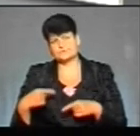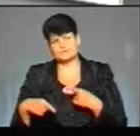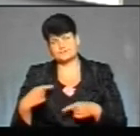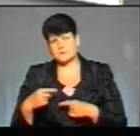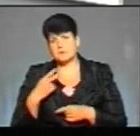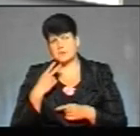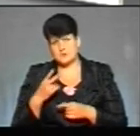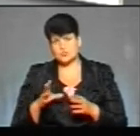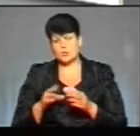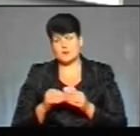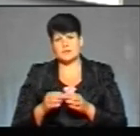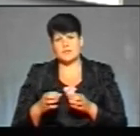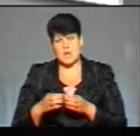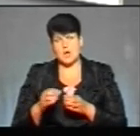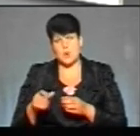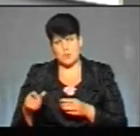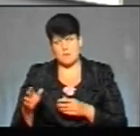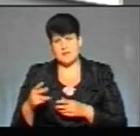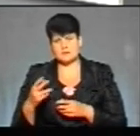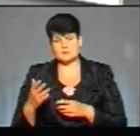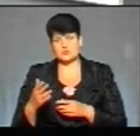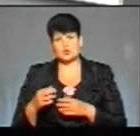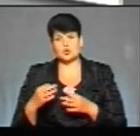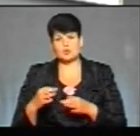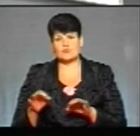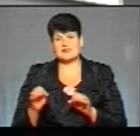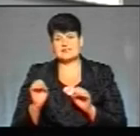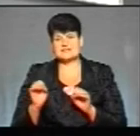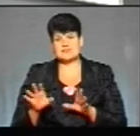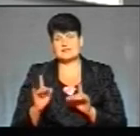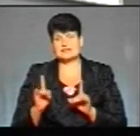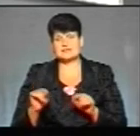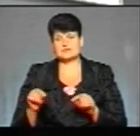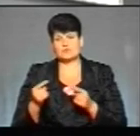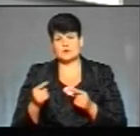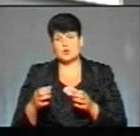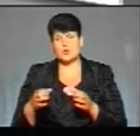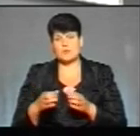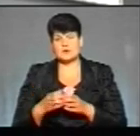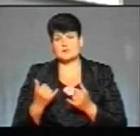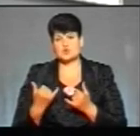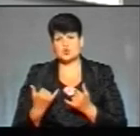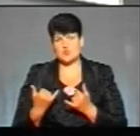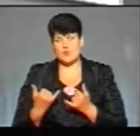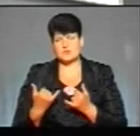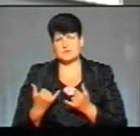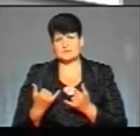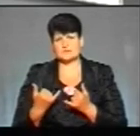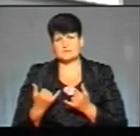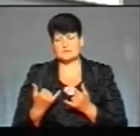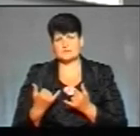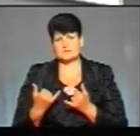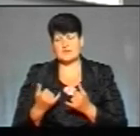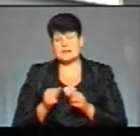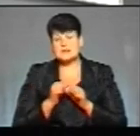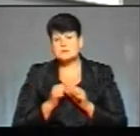вже об'єднані громади, так, що ми добровільність дала можливість постворювати такі об'єднані громади, які сьогодні на не